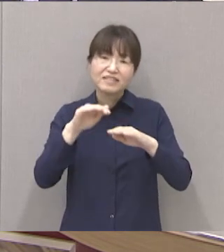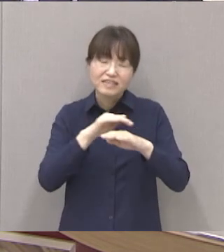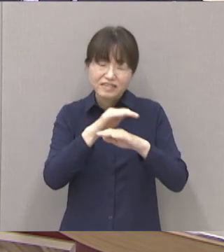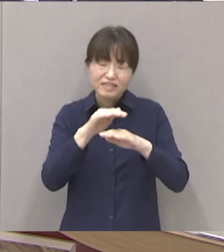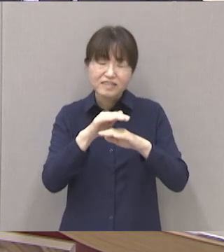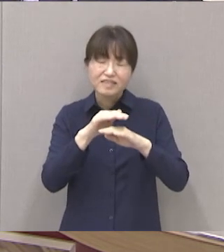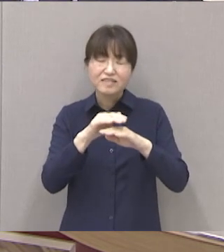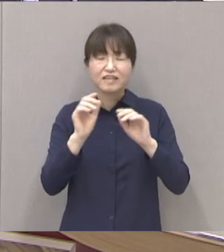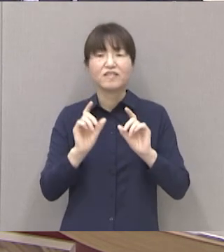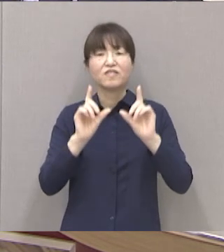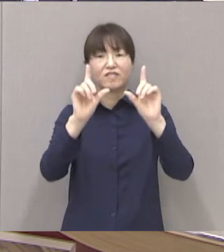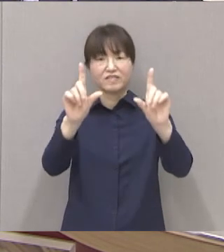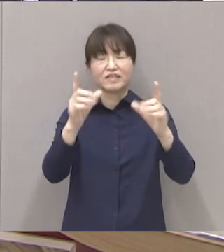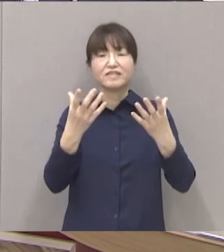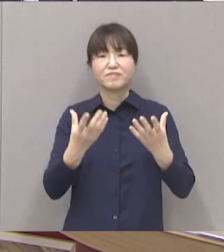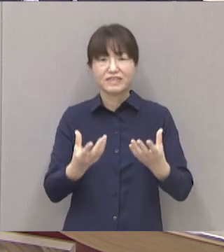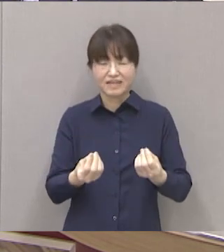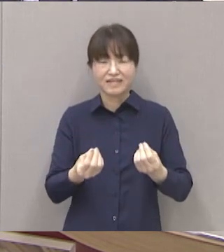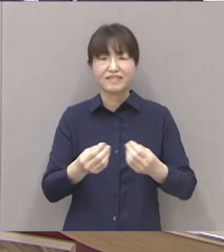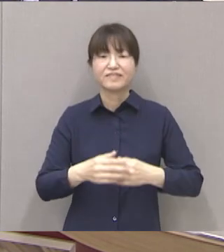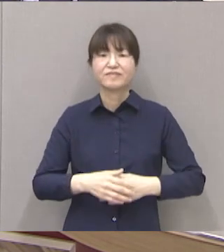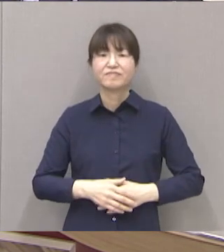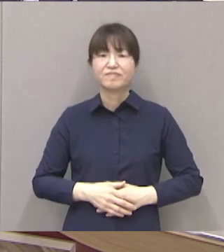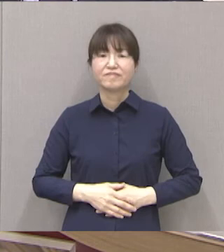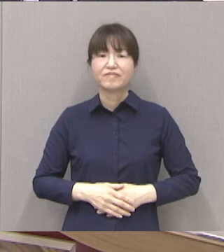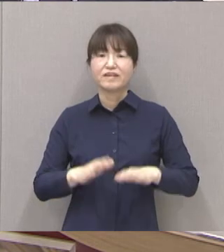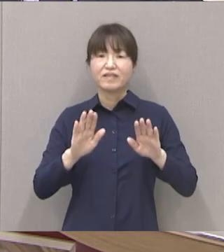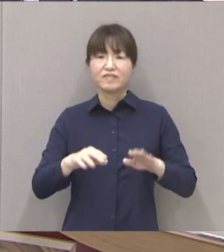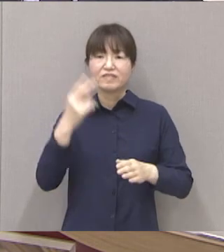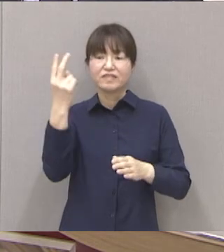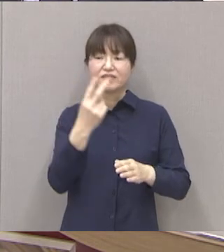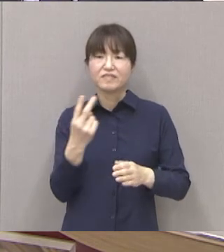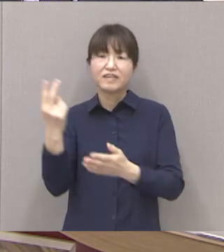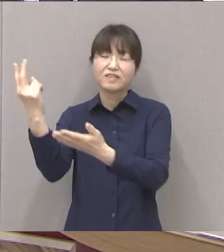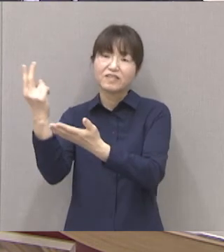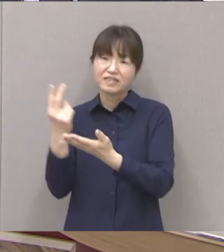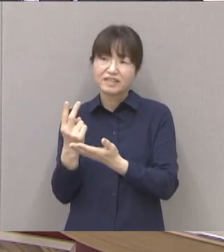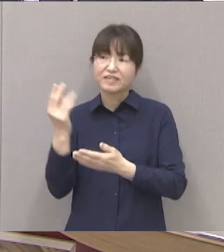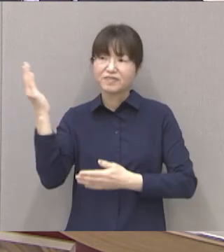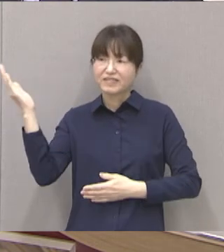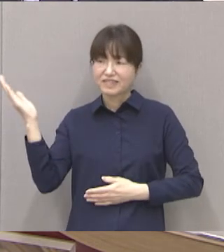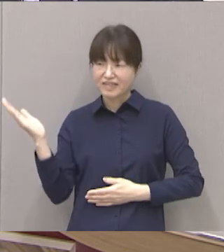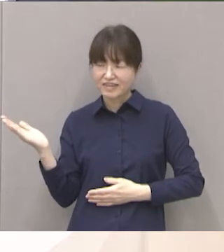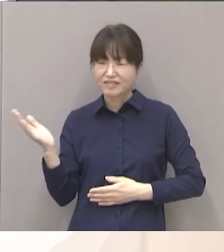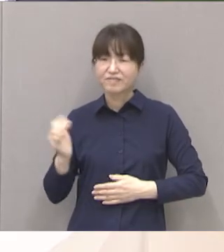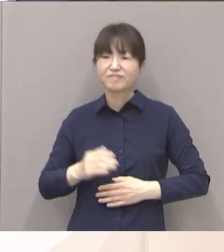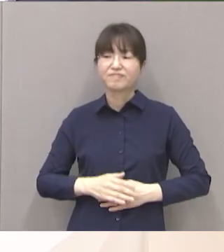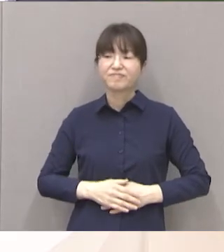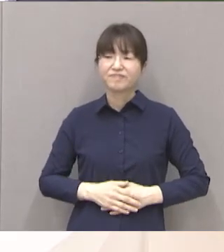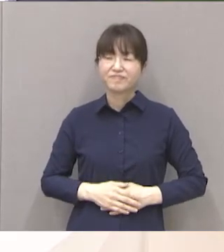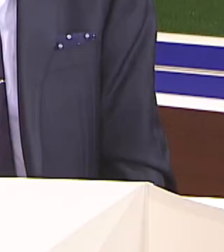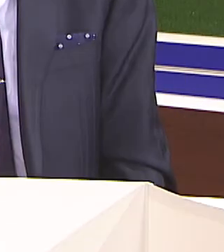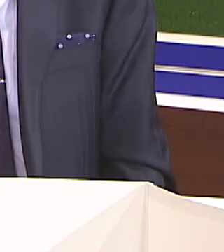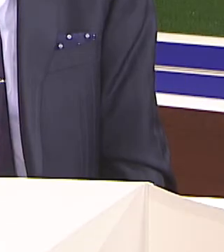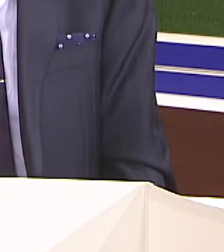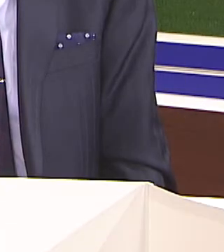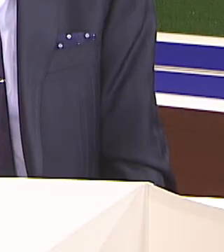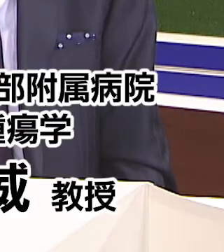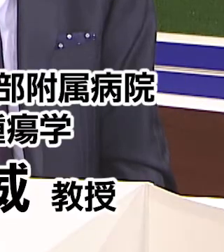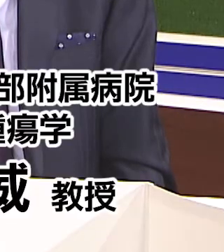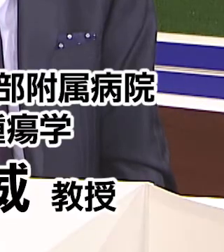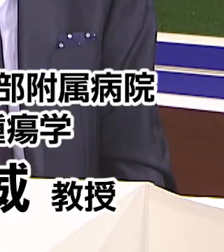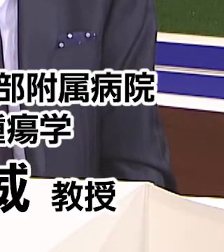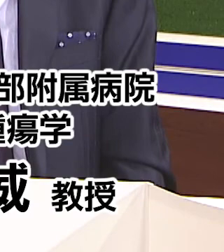が大切かという話をしていただきましたフェンスタジオにお越しいただきましたのは出雲市健康増進